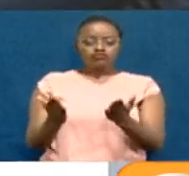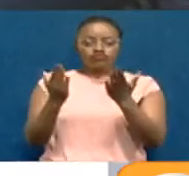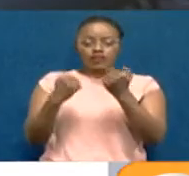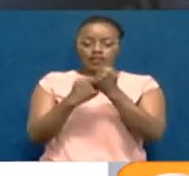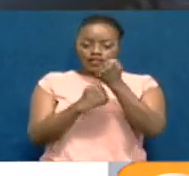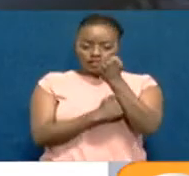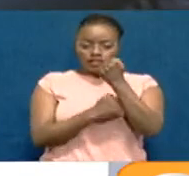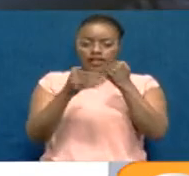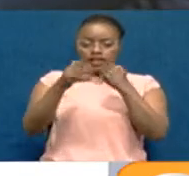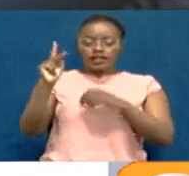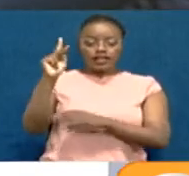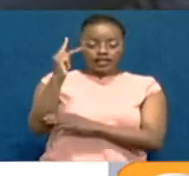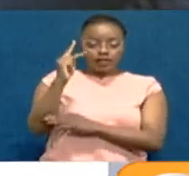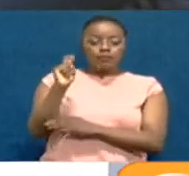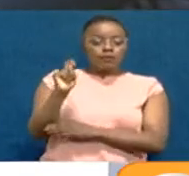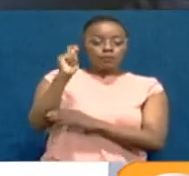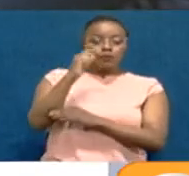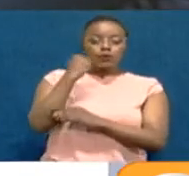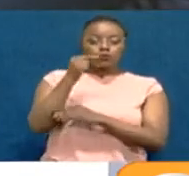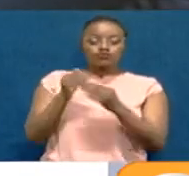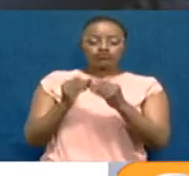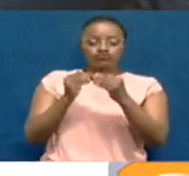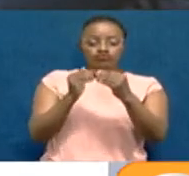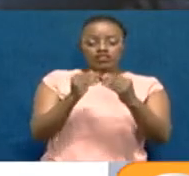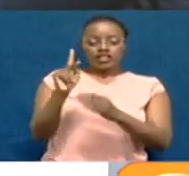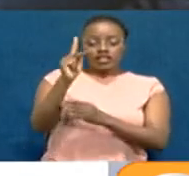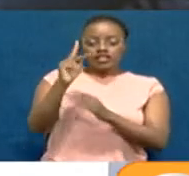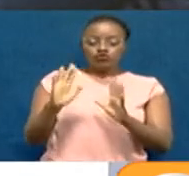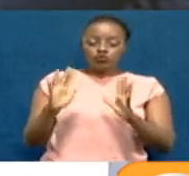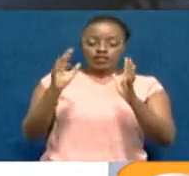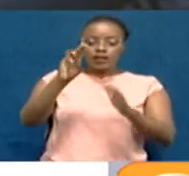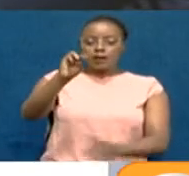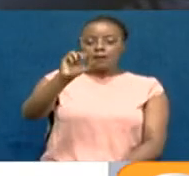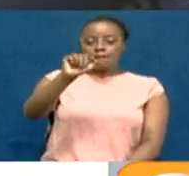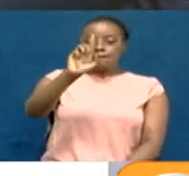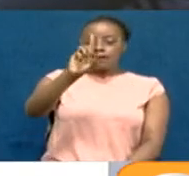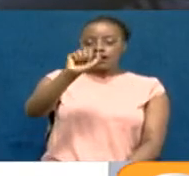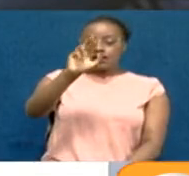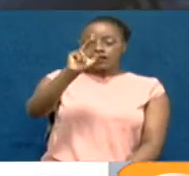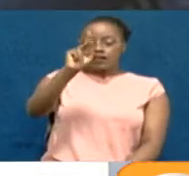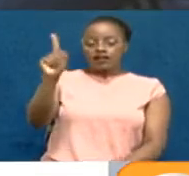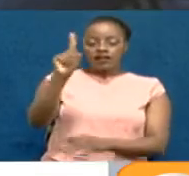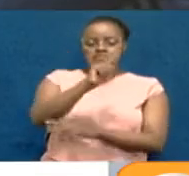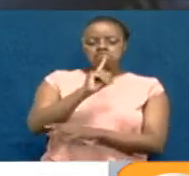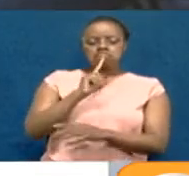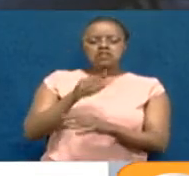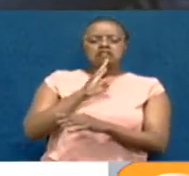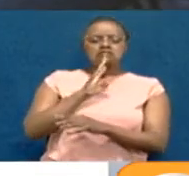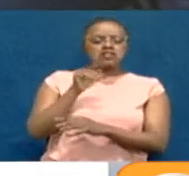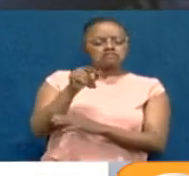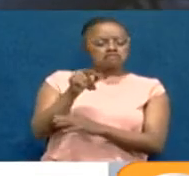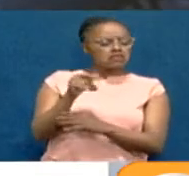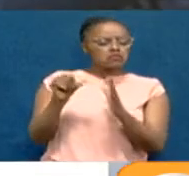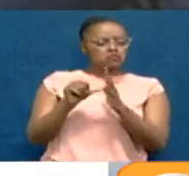mbinu humu nchini. Aidha, rais ambaye aliongoza taifa kuadhimisha Madaraka Day alitetea kiwango cha deni la kitaifa na kukariri kuwa